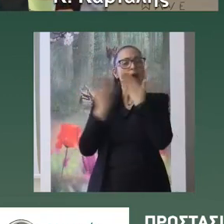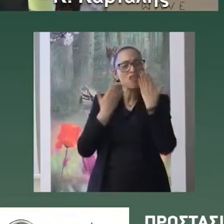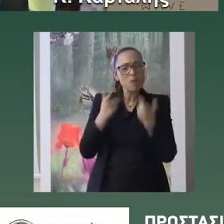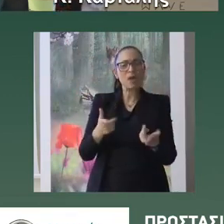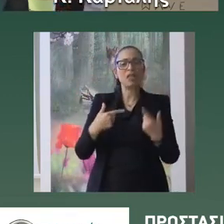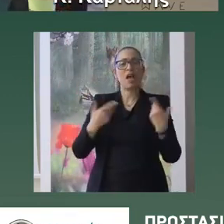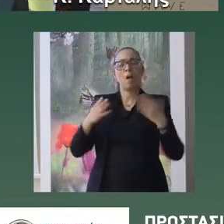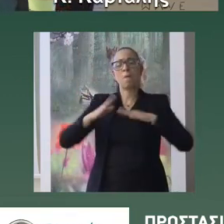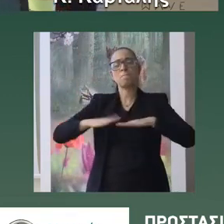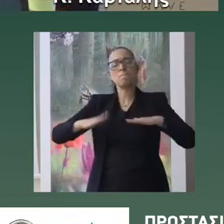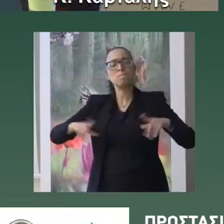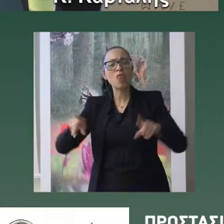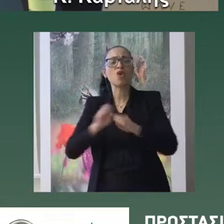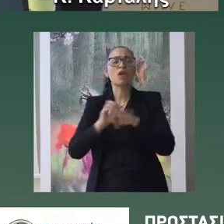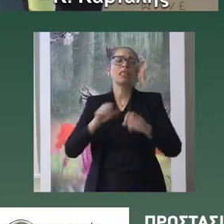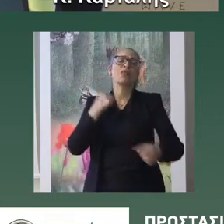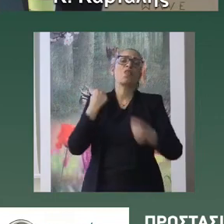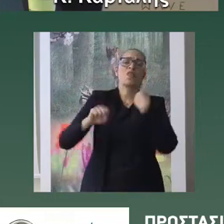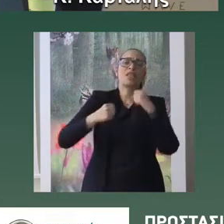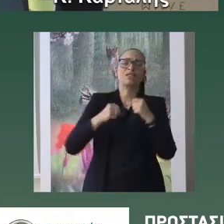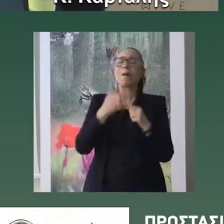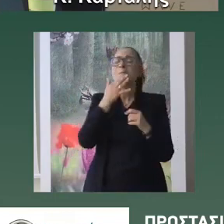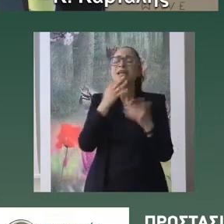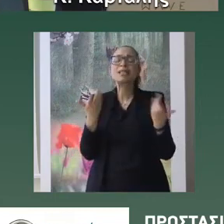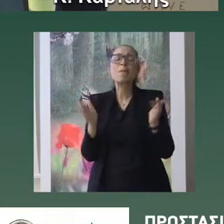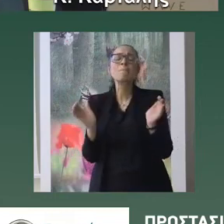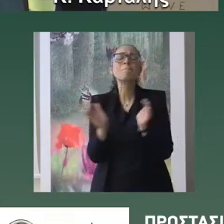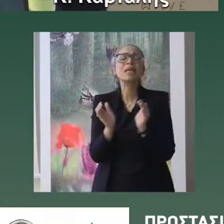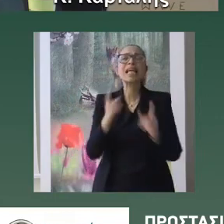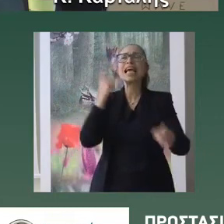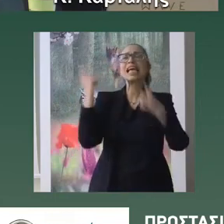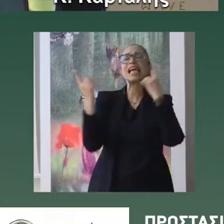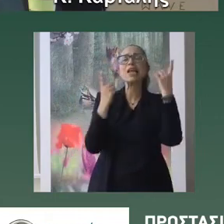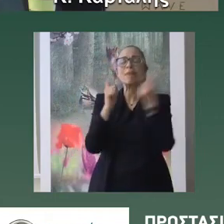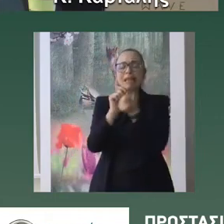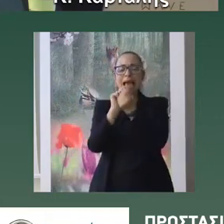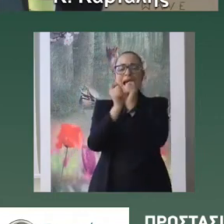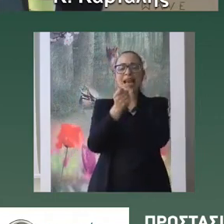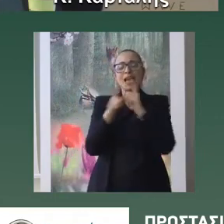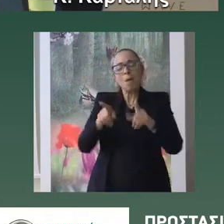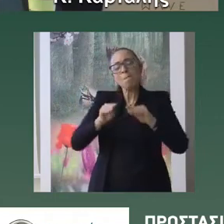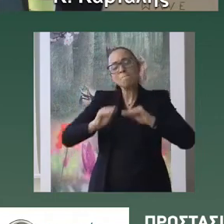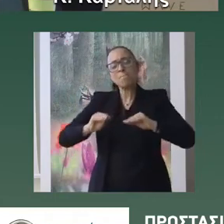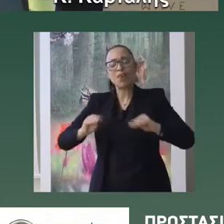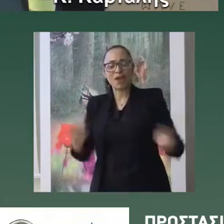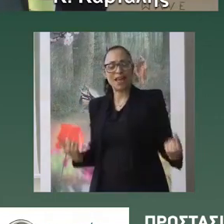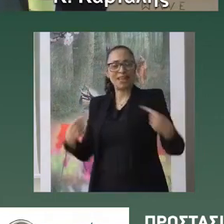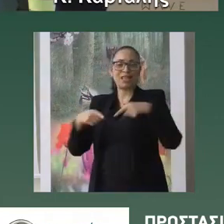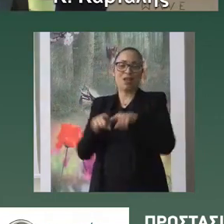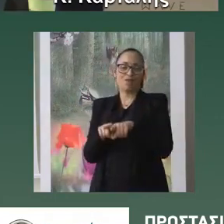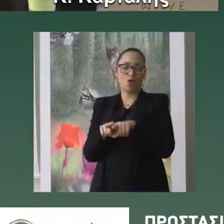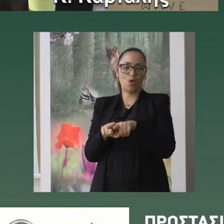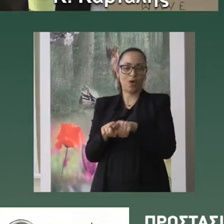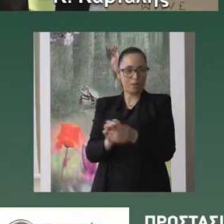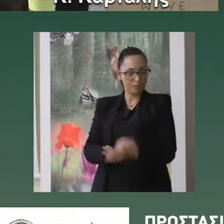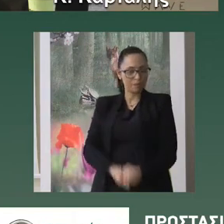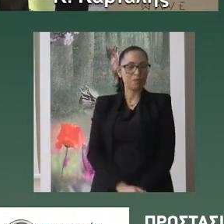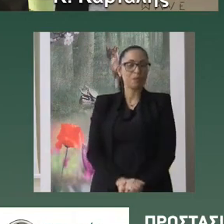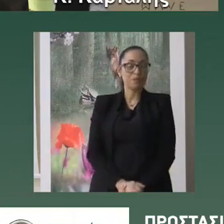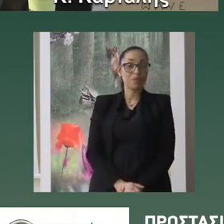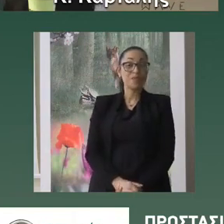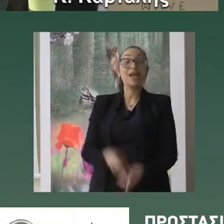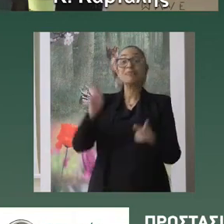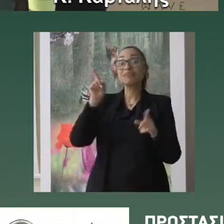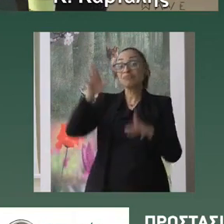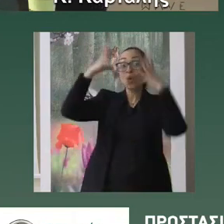δραστηριότητες. Δηλαδή συνδέουν μια μικροκλιματική ή κλιματική παρέμβαση με μια παιδαγωγική, αν θέλετε, παρέμβαση.